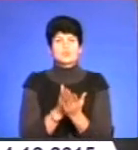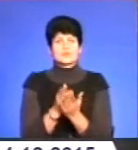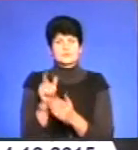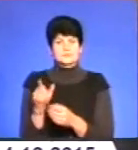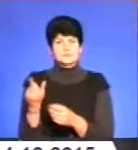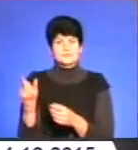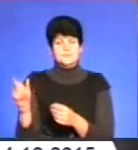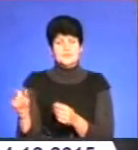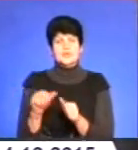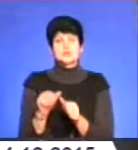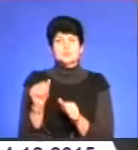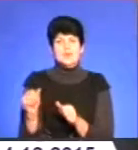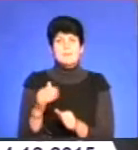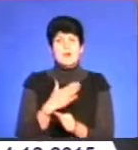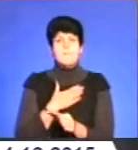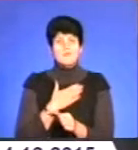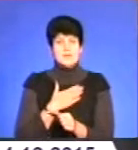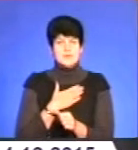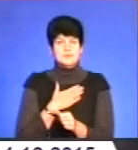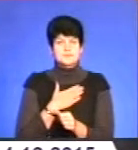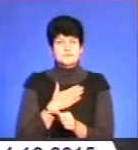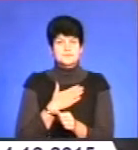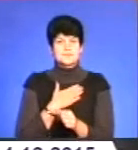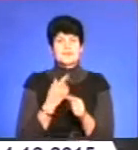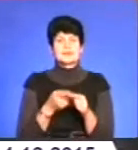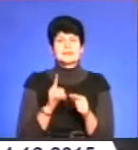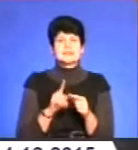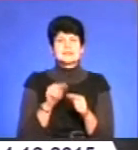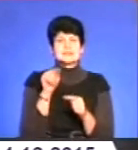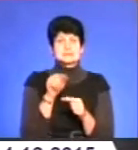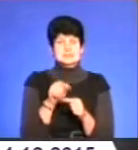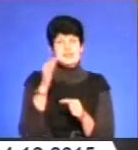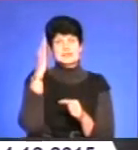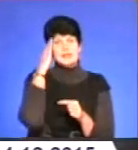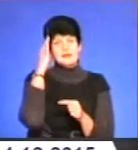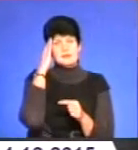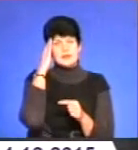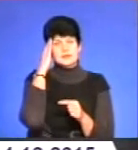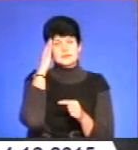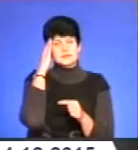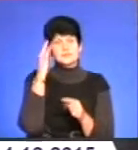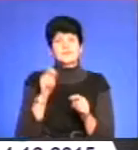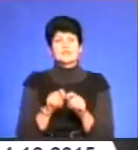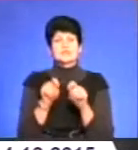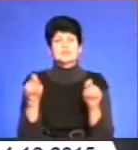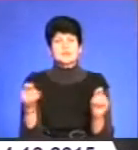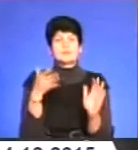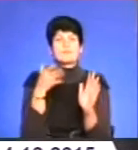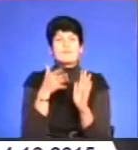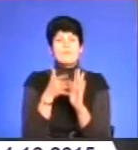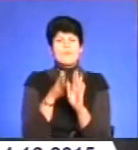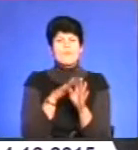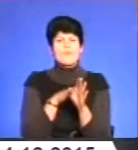персоналу, і, зокрема, моє, це оцей талант розкрити повністю,